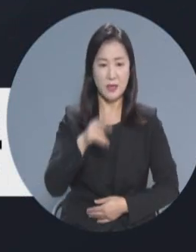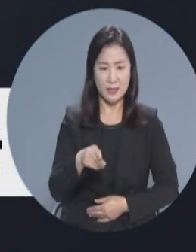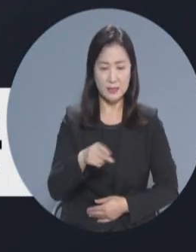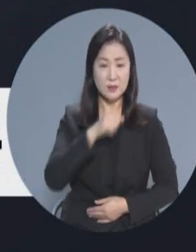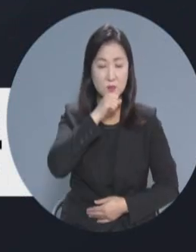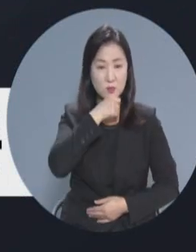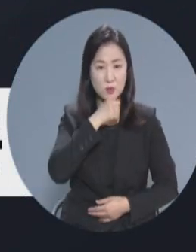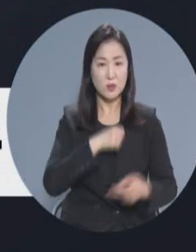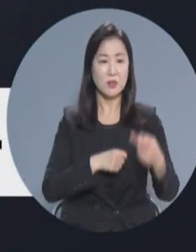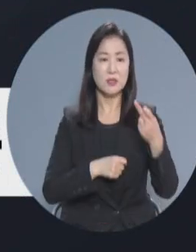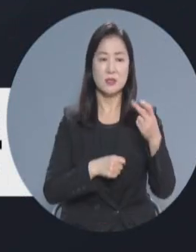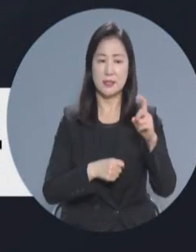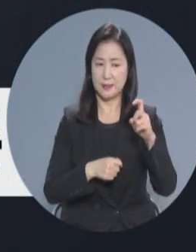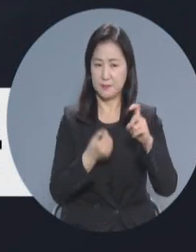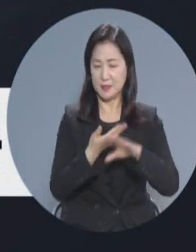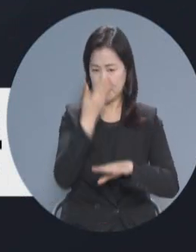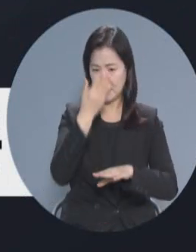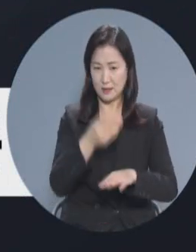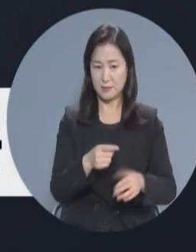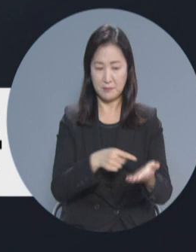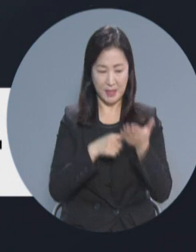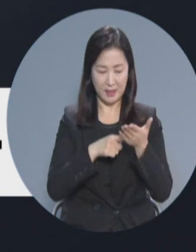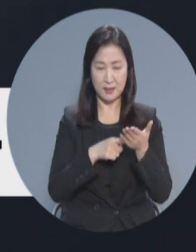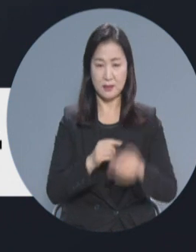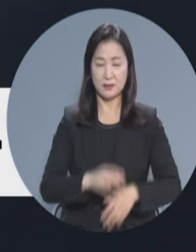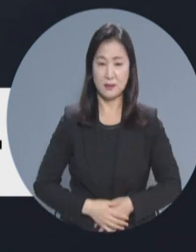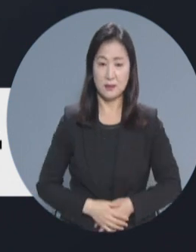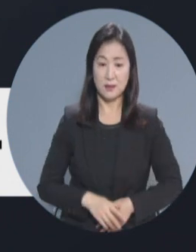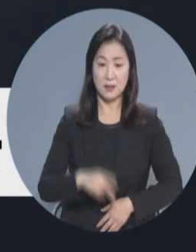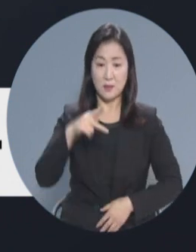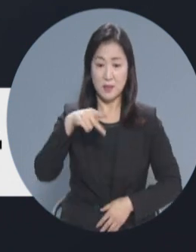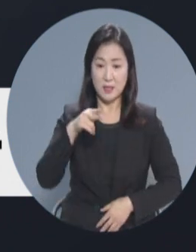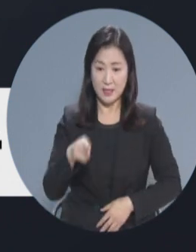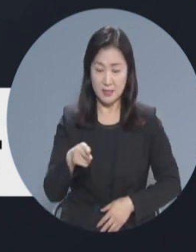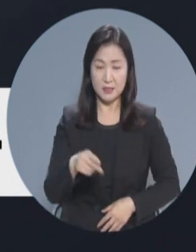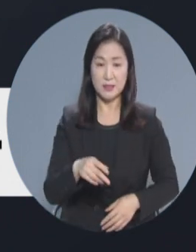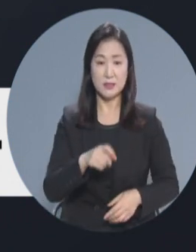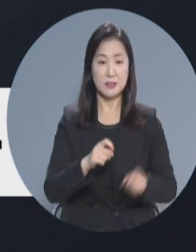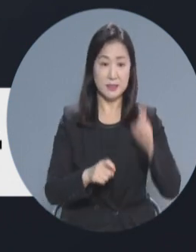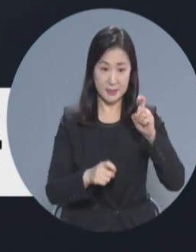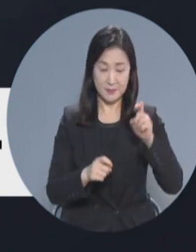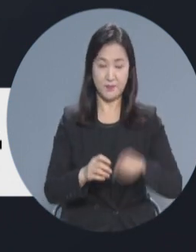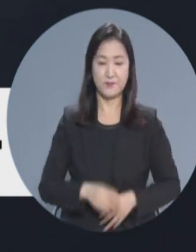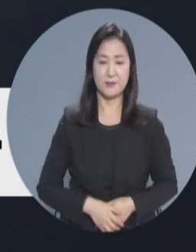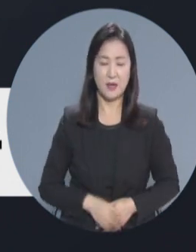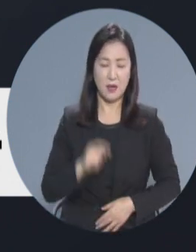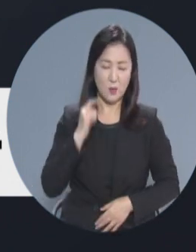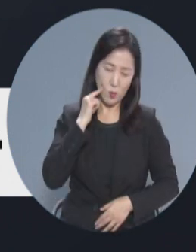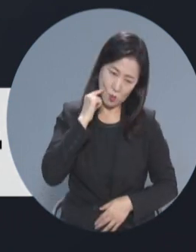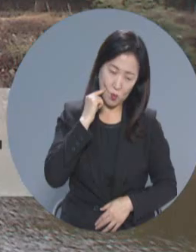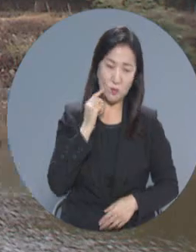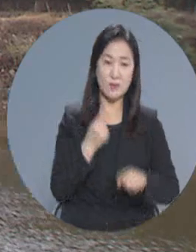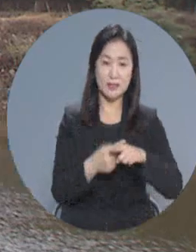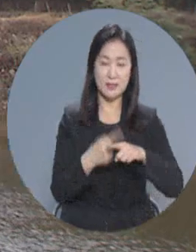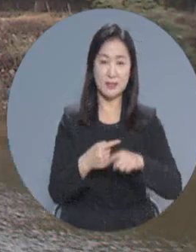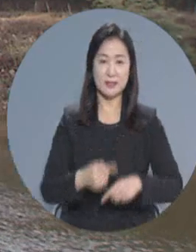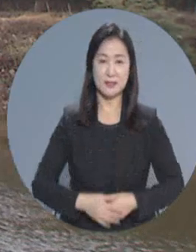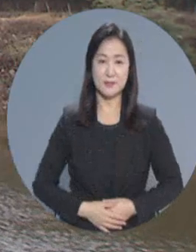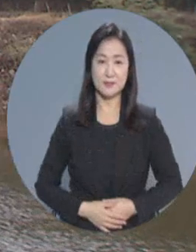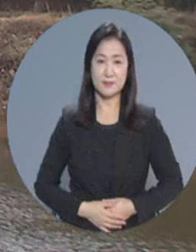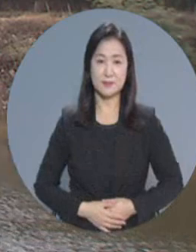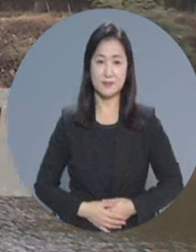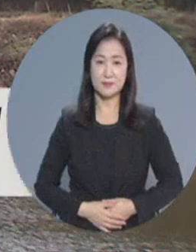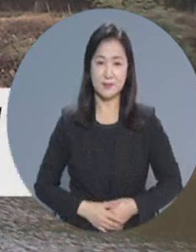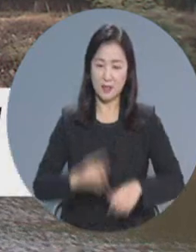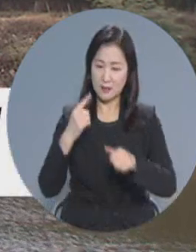이상으로 매우 높은 점이 눈에 띕니다. pH 10은 제산재 수준의 강한 염기성입니다. 전문가는